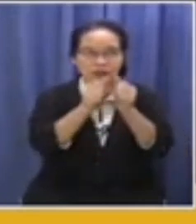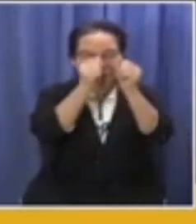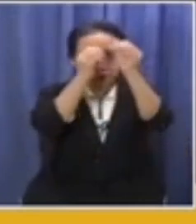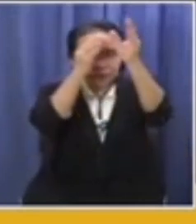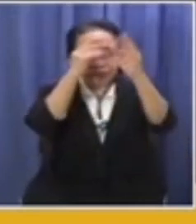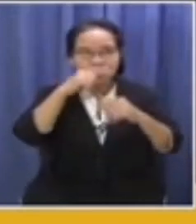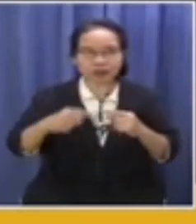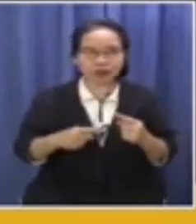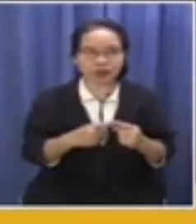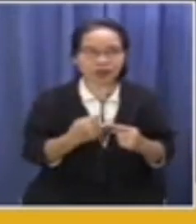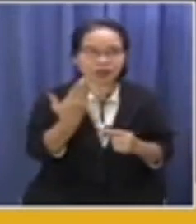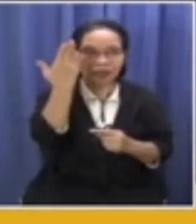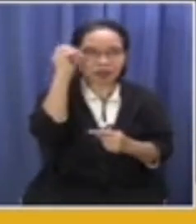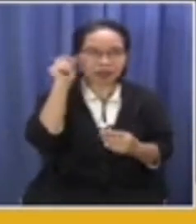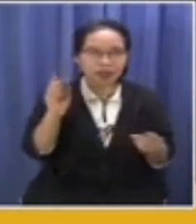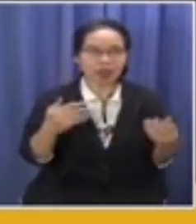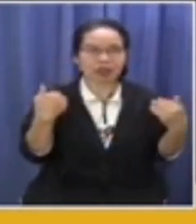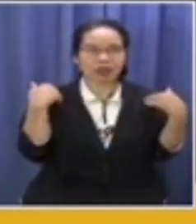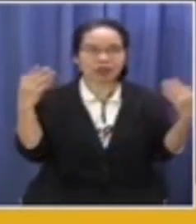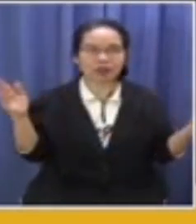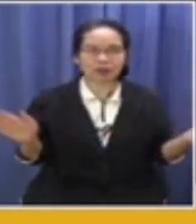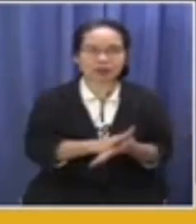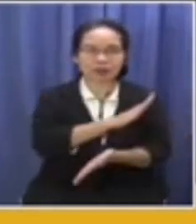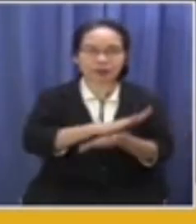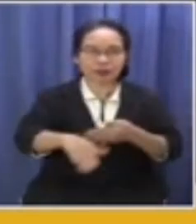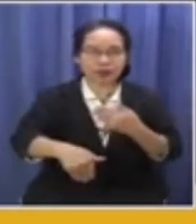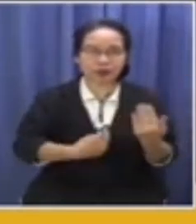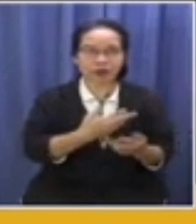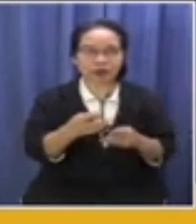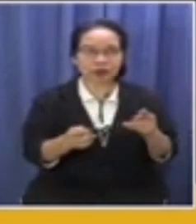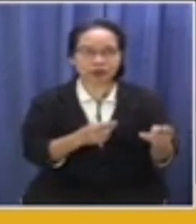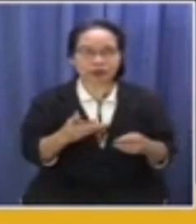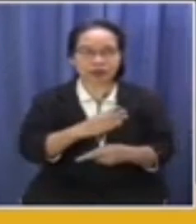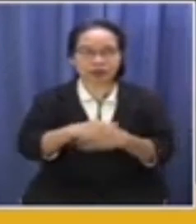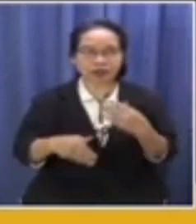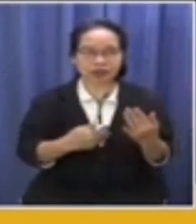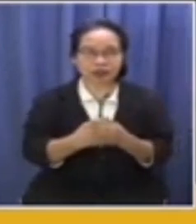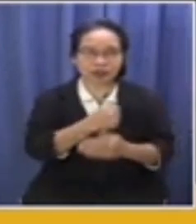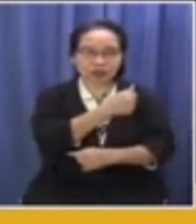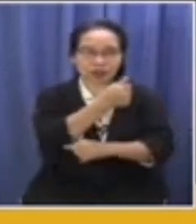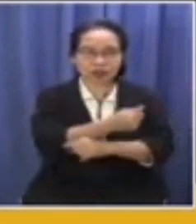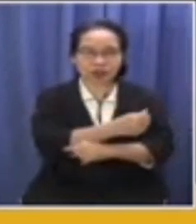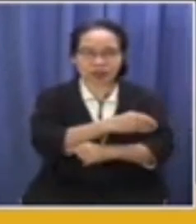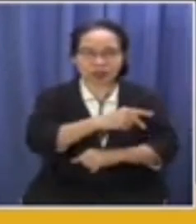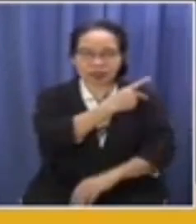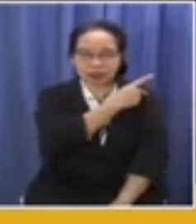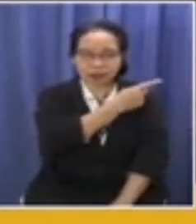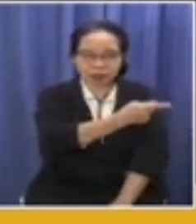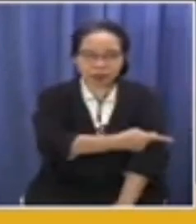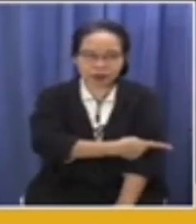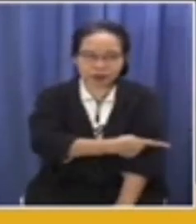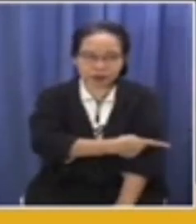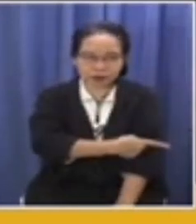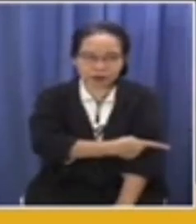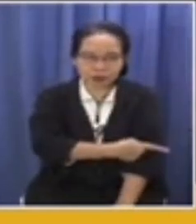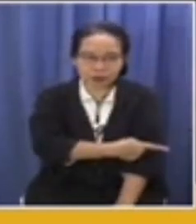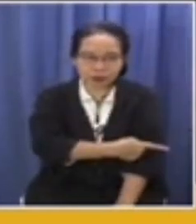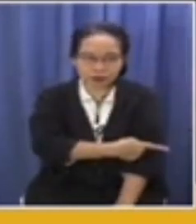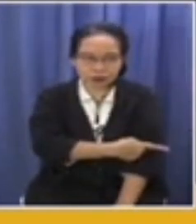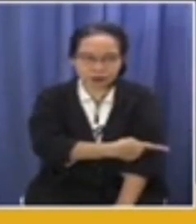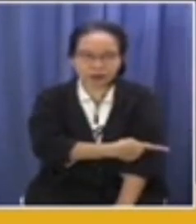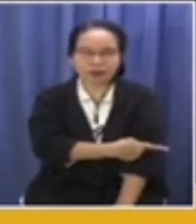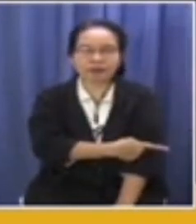ama pagk lilipulin na niya ang lahat ng paghahari at lahat ng kapamahalaan at